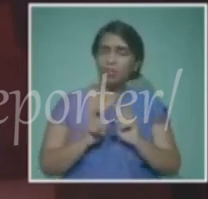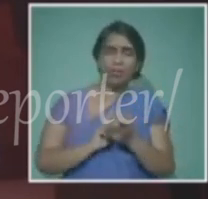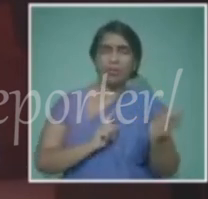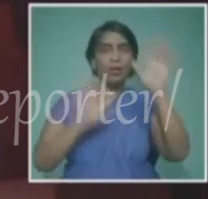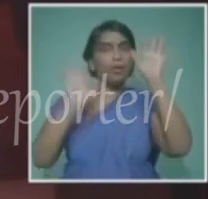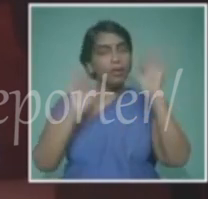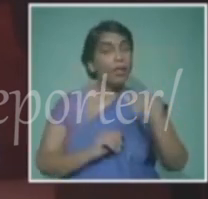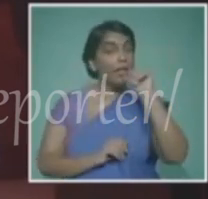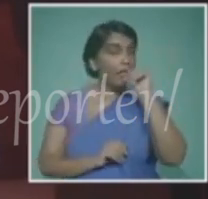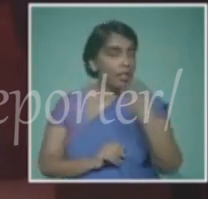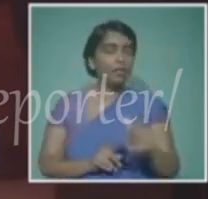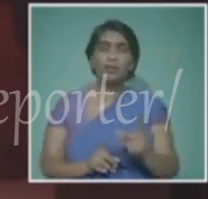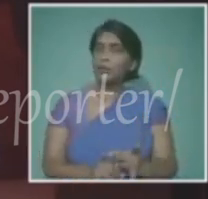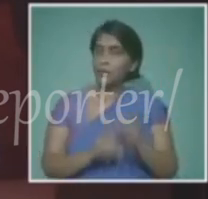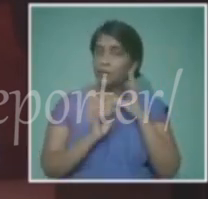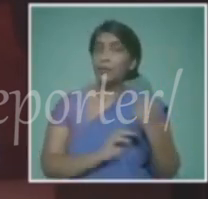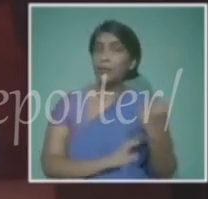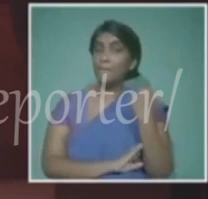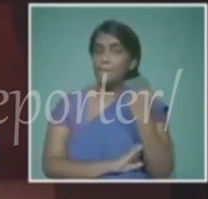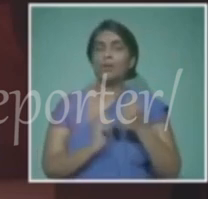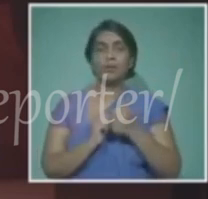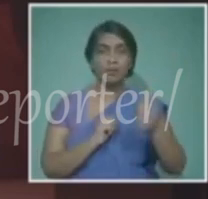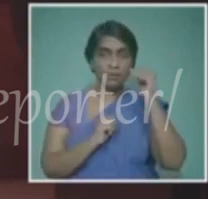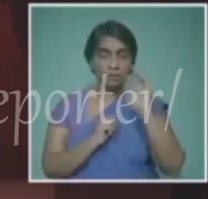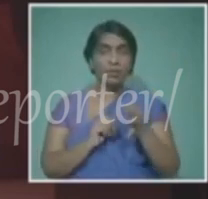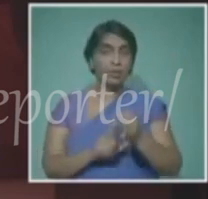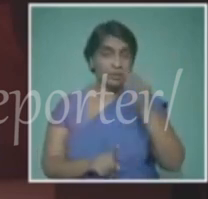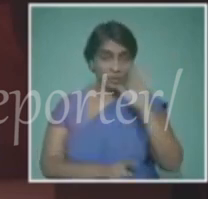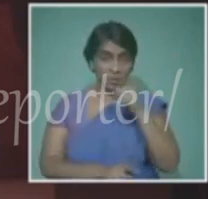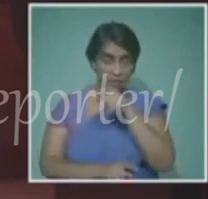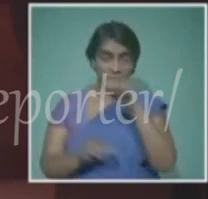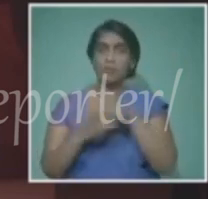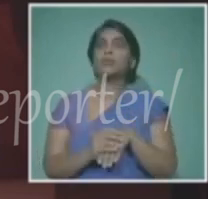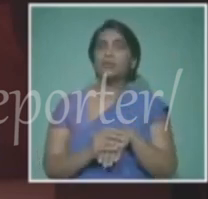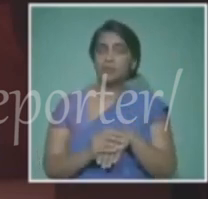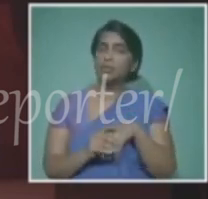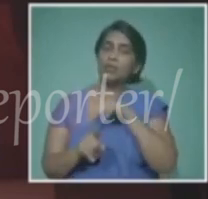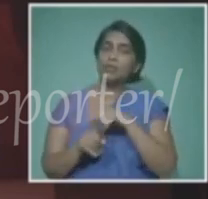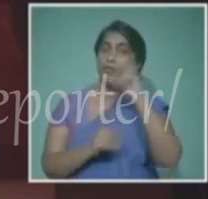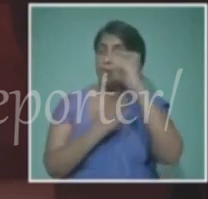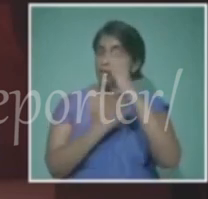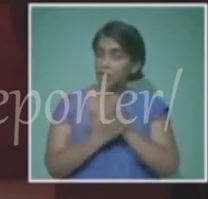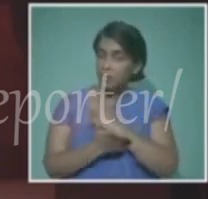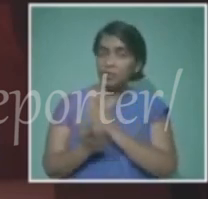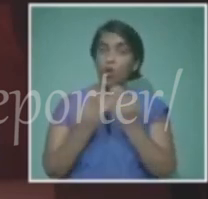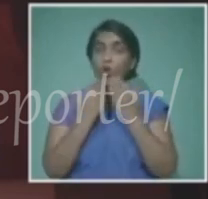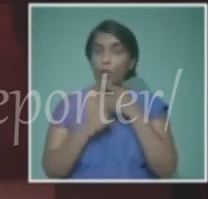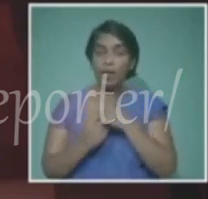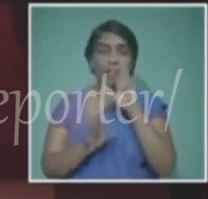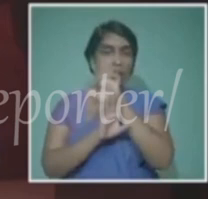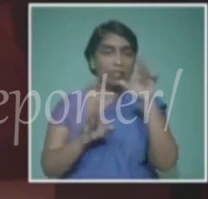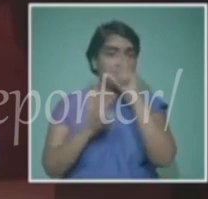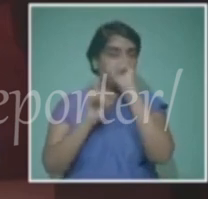නැතුව සත්‍යවාදී බලකප්පාදුවක් සිදු වෙනවා නම් විධායක ජනාධිපති ක්‍රමය තුළ, ඒ වගේම කොන්ස්ටිටියුෂනල් කවුන්සිල් එකේ අර